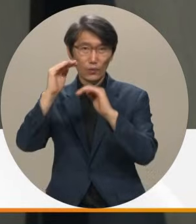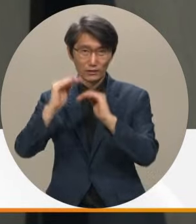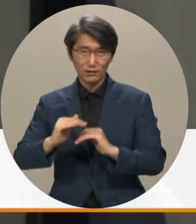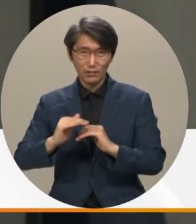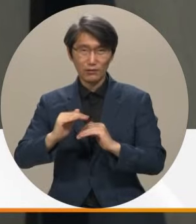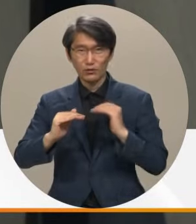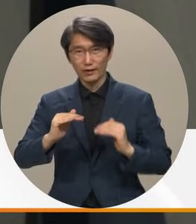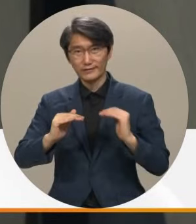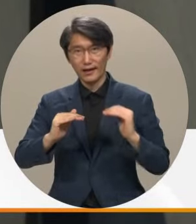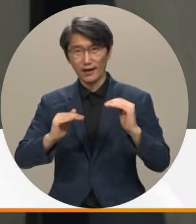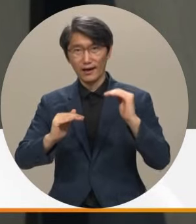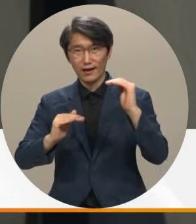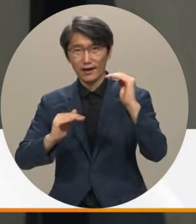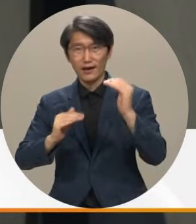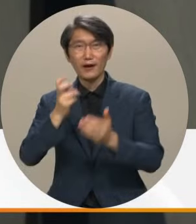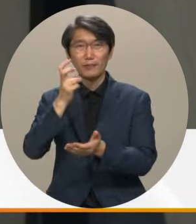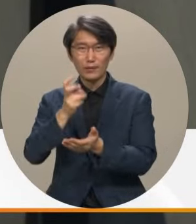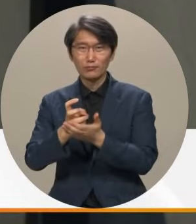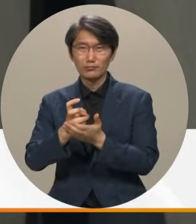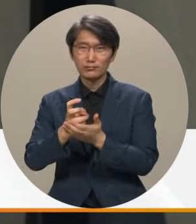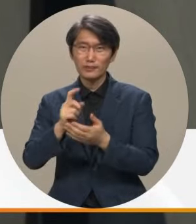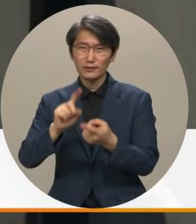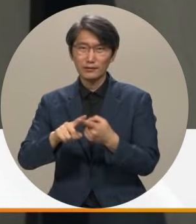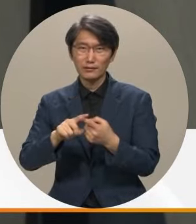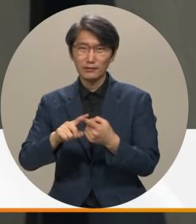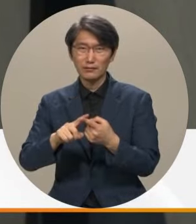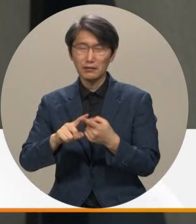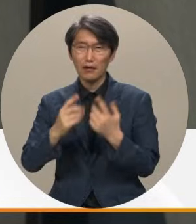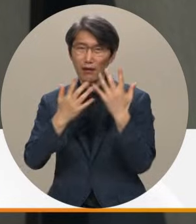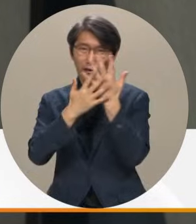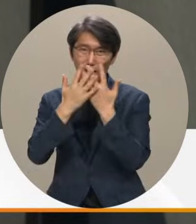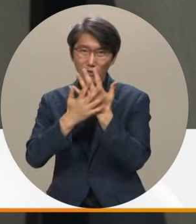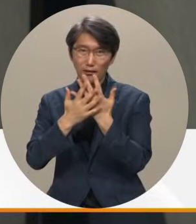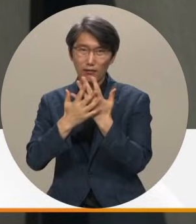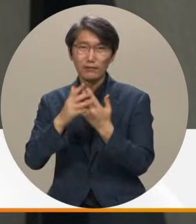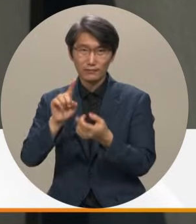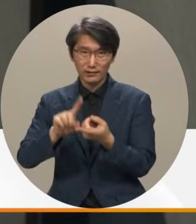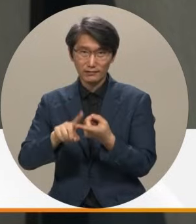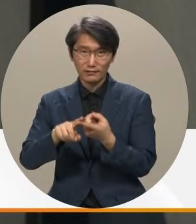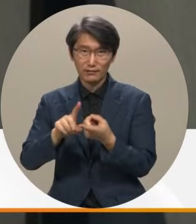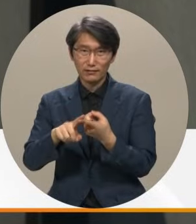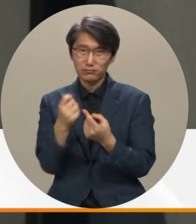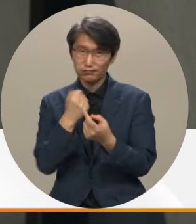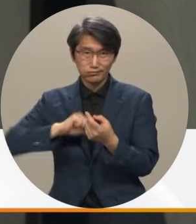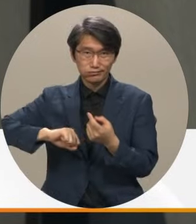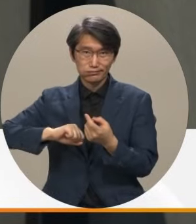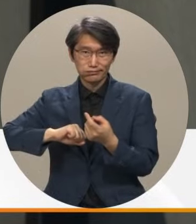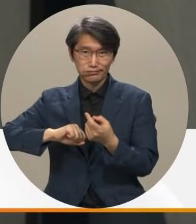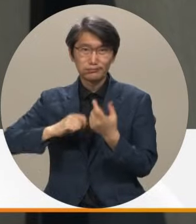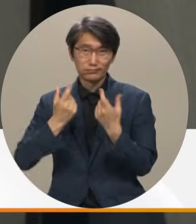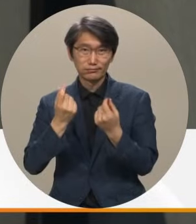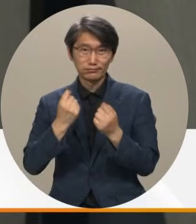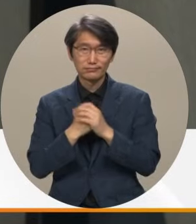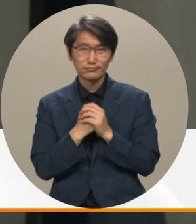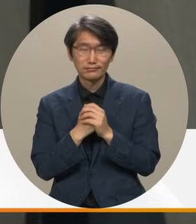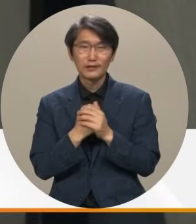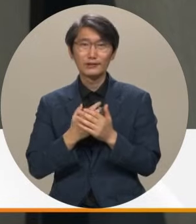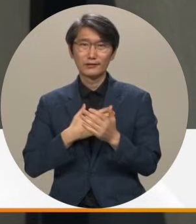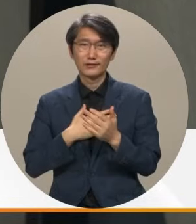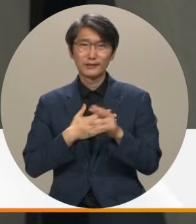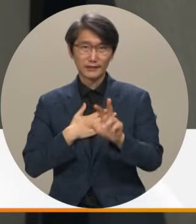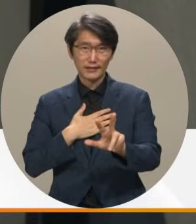절차 또는 법률적인 미비 이런 것 때문에 현행 법률에 저촉이 되었지요. 저는